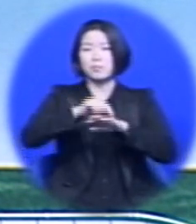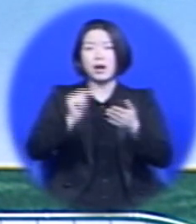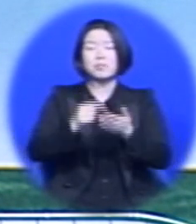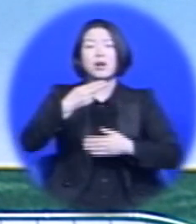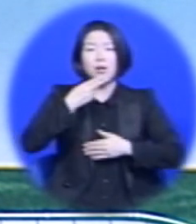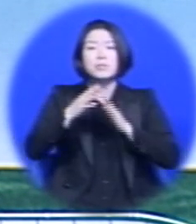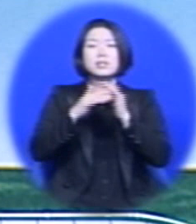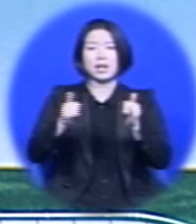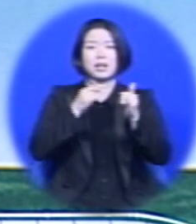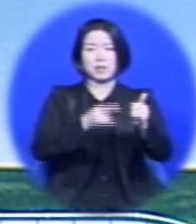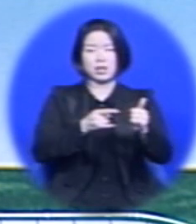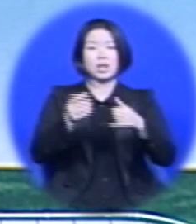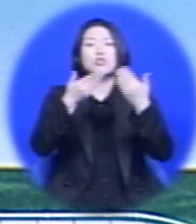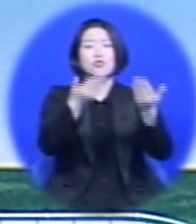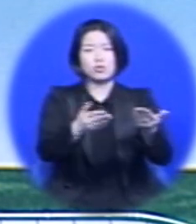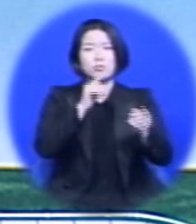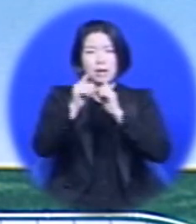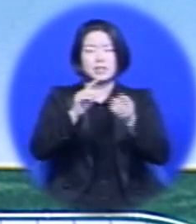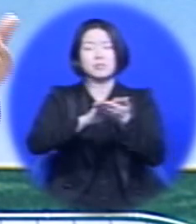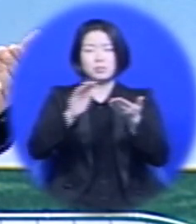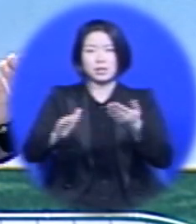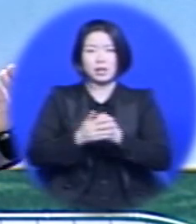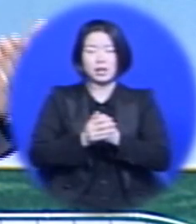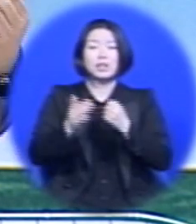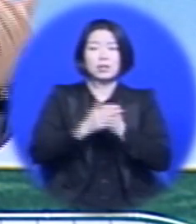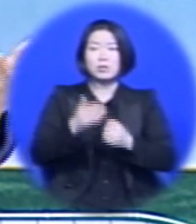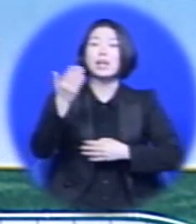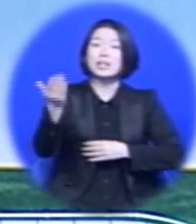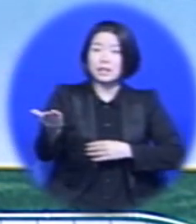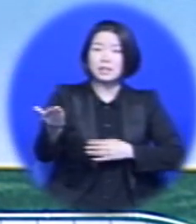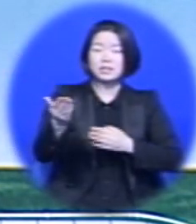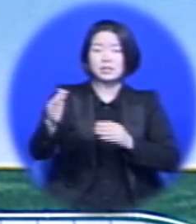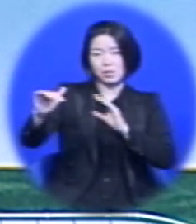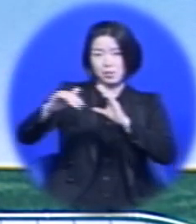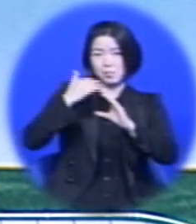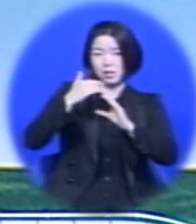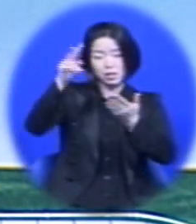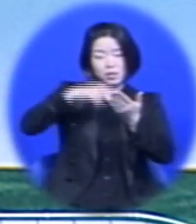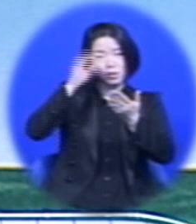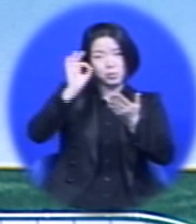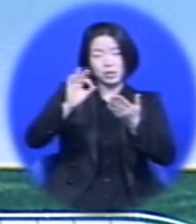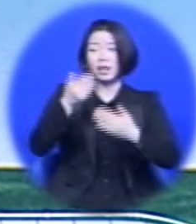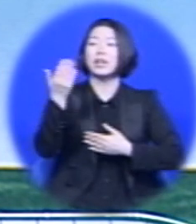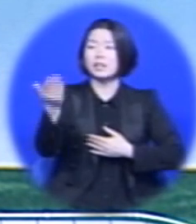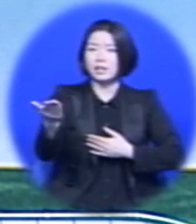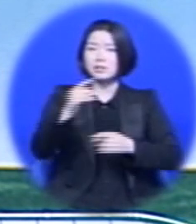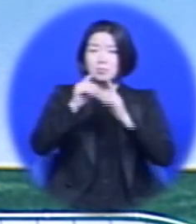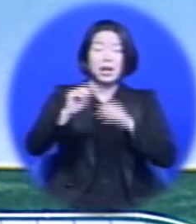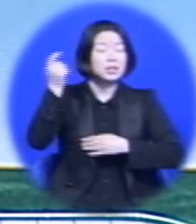그런 사람에게 해당되는 말씀입니다 그런데 당신의에 메일을 읽어 보니까 당신이 하는 말을